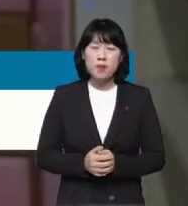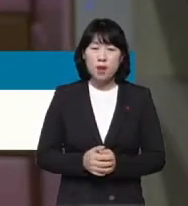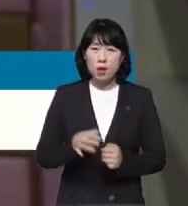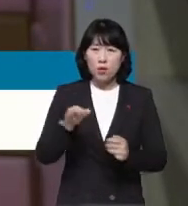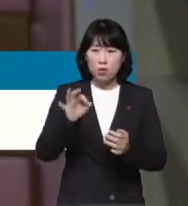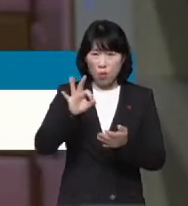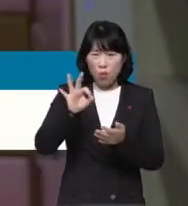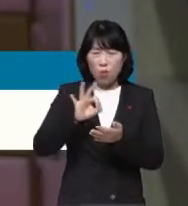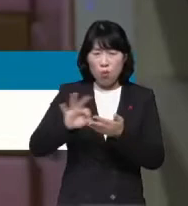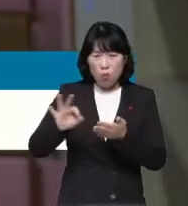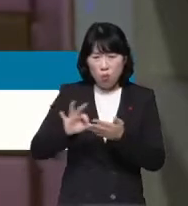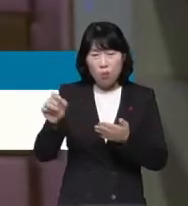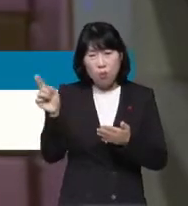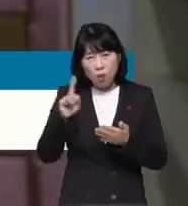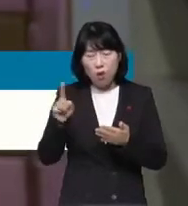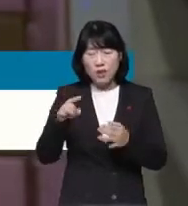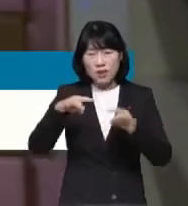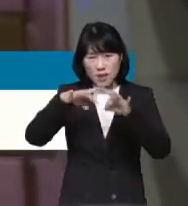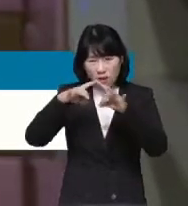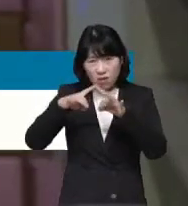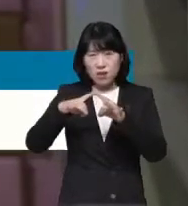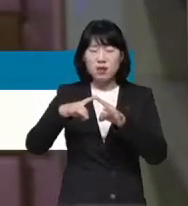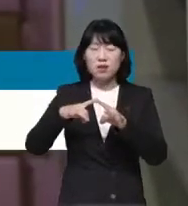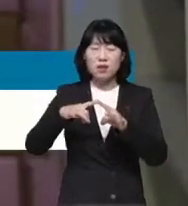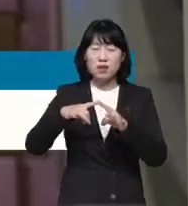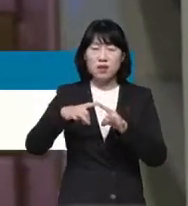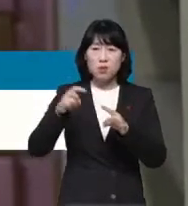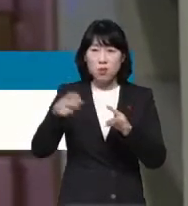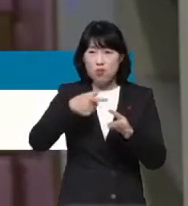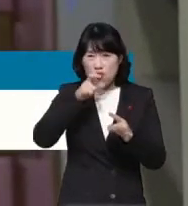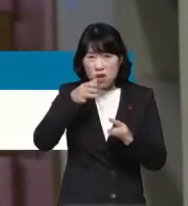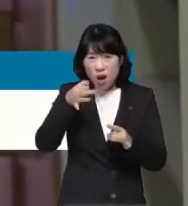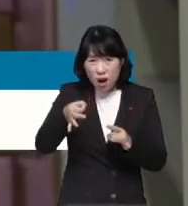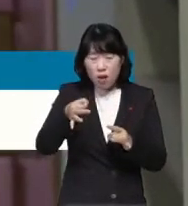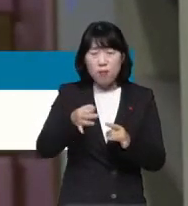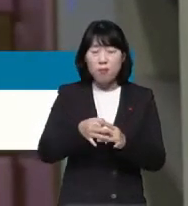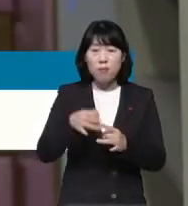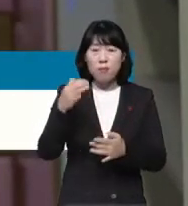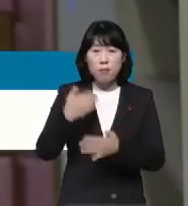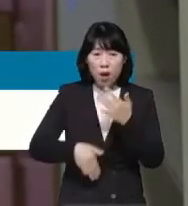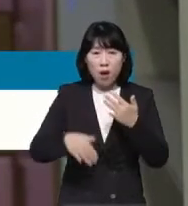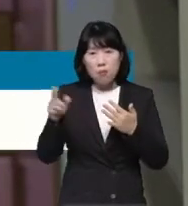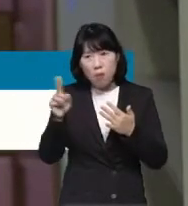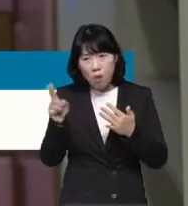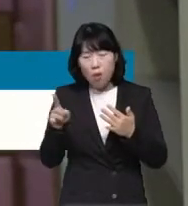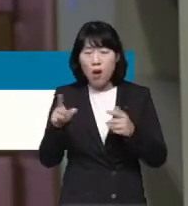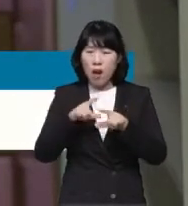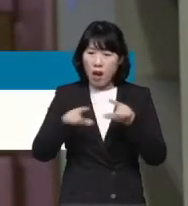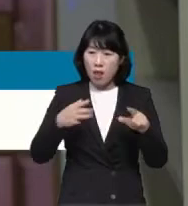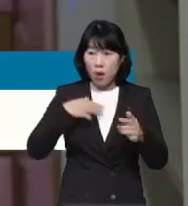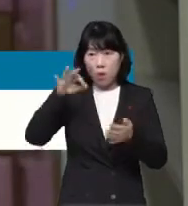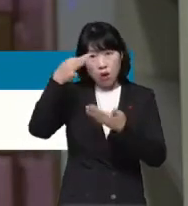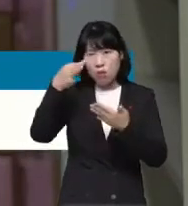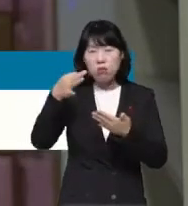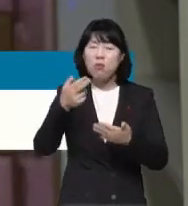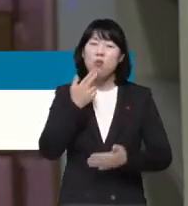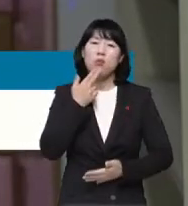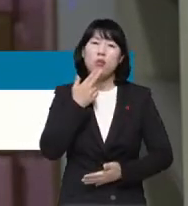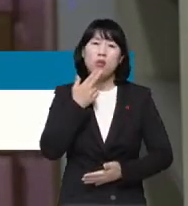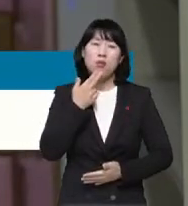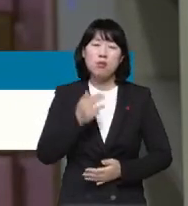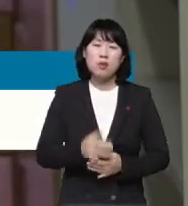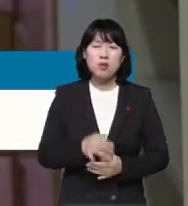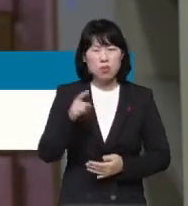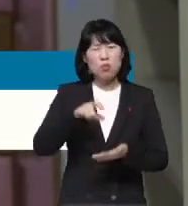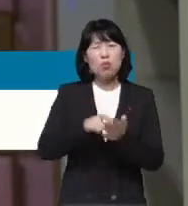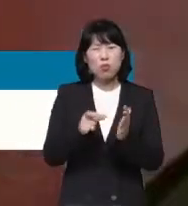경비, 이제 전기세, 수도세, 우리 이제 일반 내 봉급은 없고